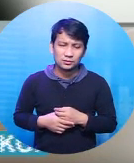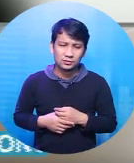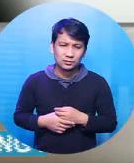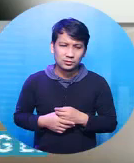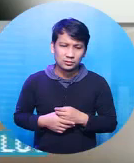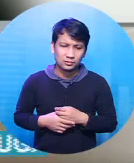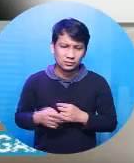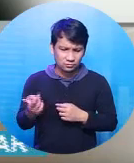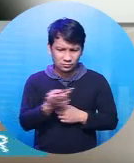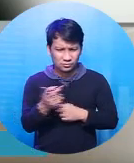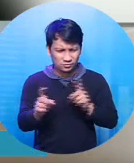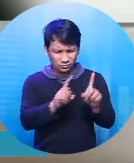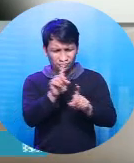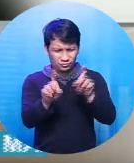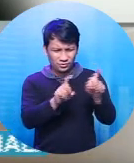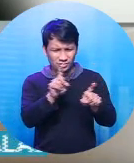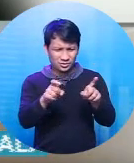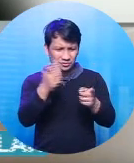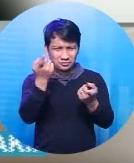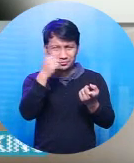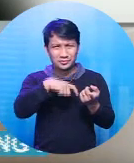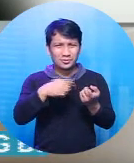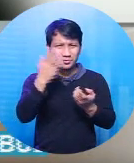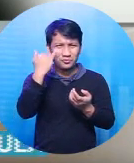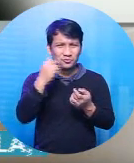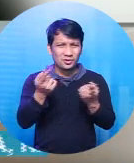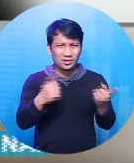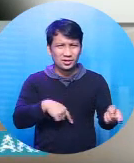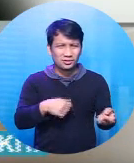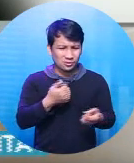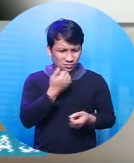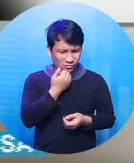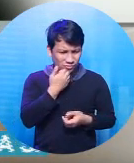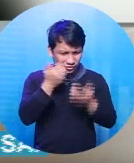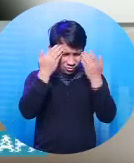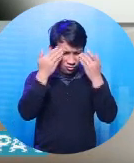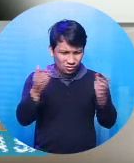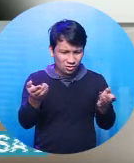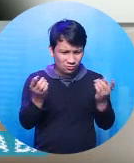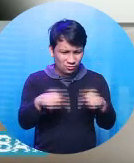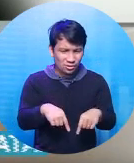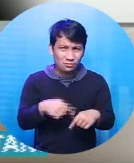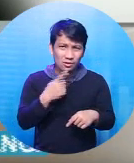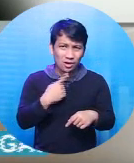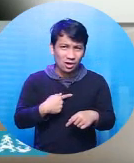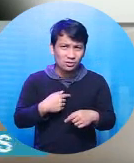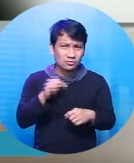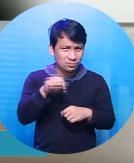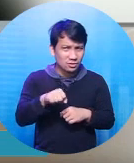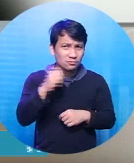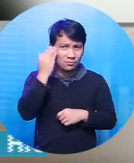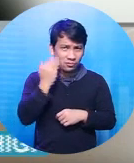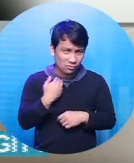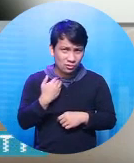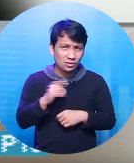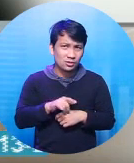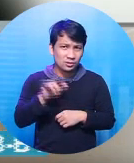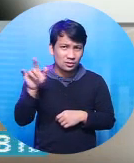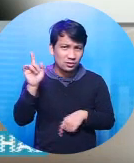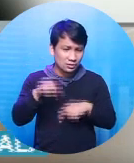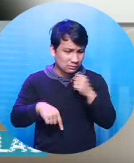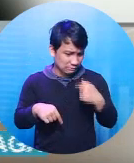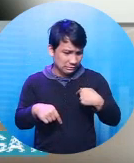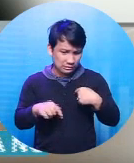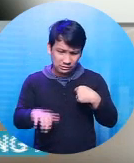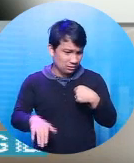silang tinatanong kung bakit sila pinuha sa akin yan. Wala naman akong alam na, opo, may pagkukulong ako sa kanila kasi hindi sila sa akin lumaki.